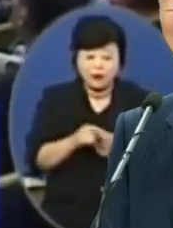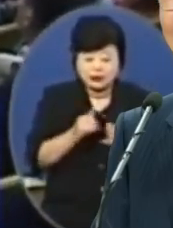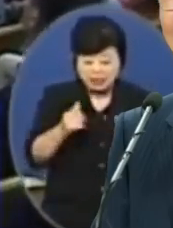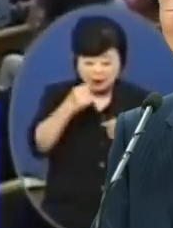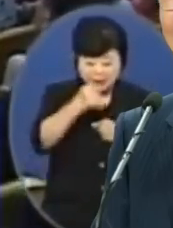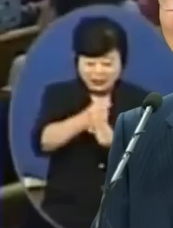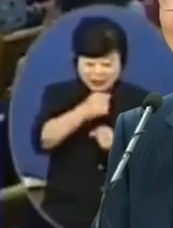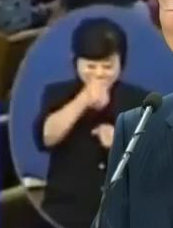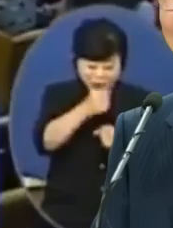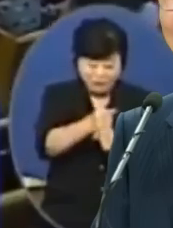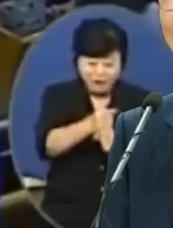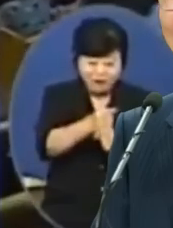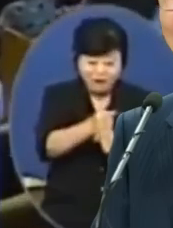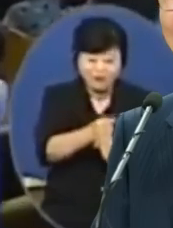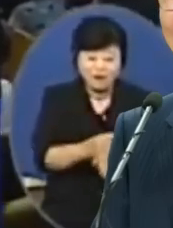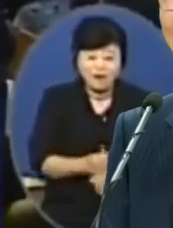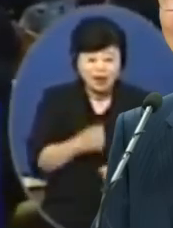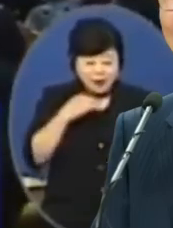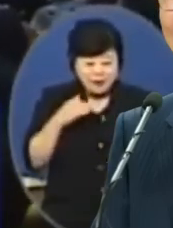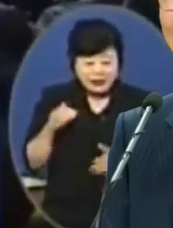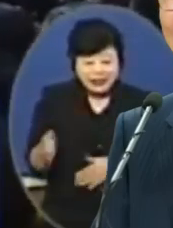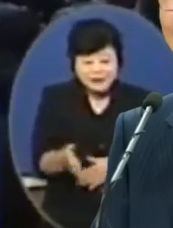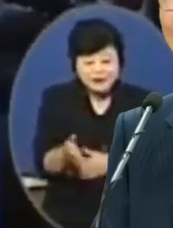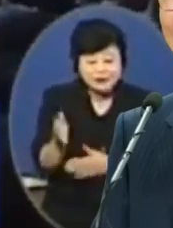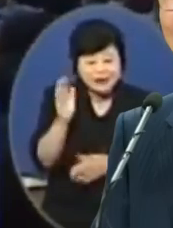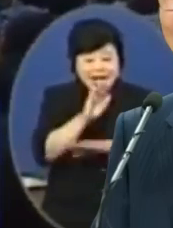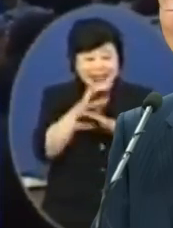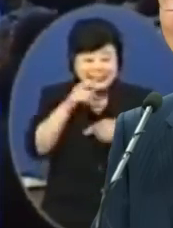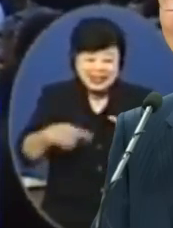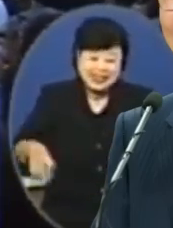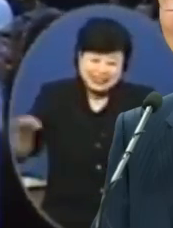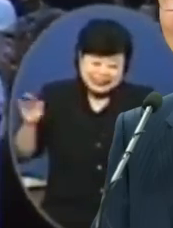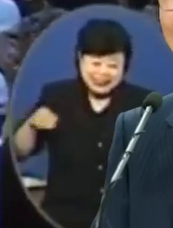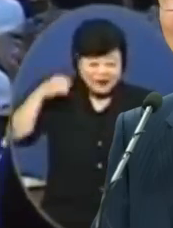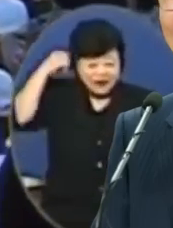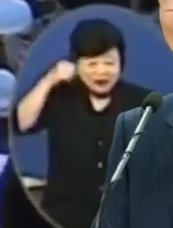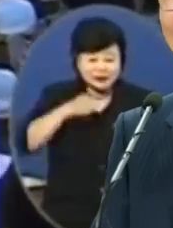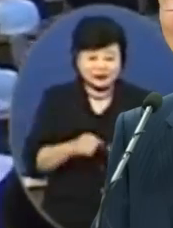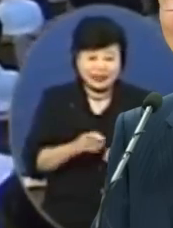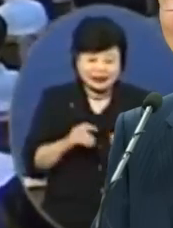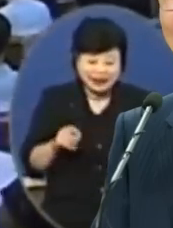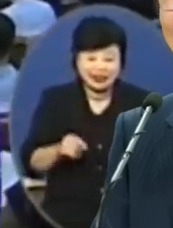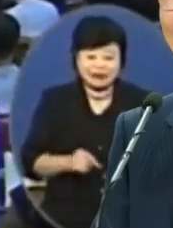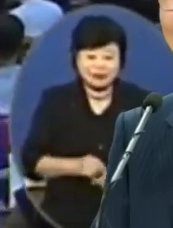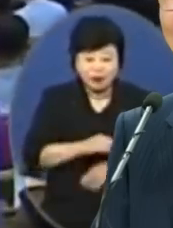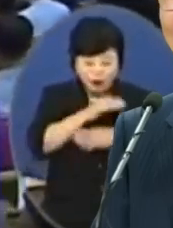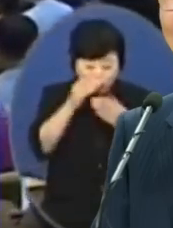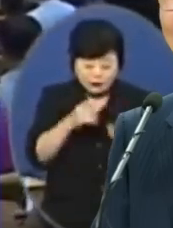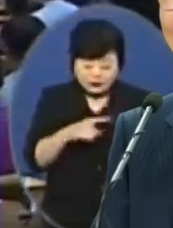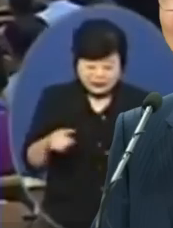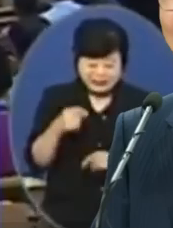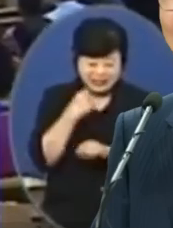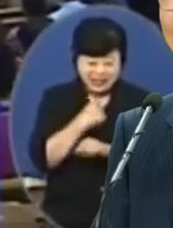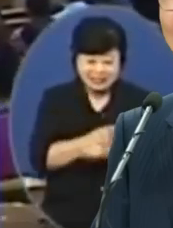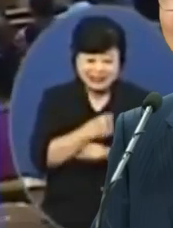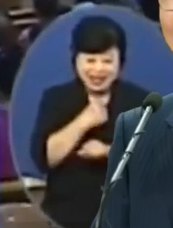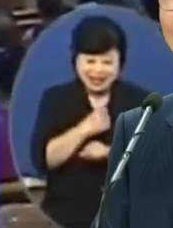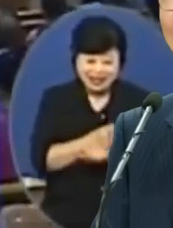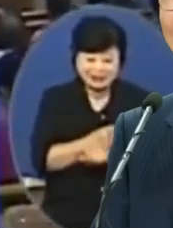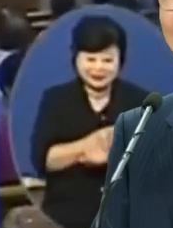사람을 만들고 그들로 바다의 물고기와 하늘의 새와 가축과 온 땅과 땅에 기는 모든 것을 다스리게 하자.